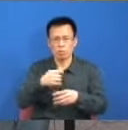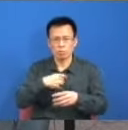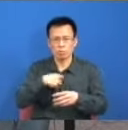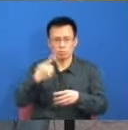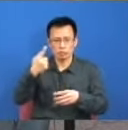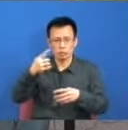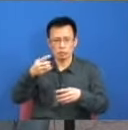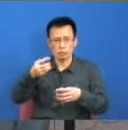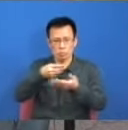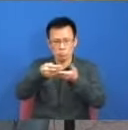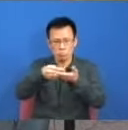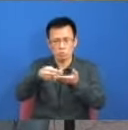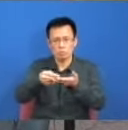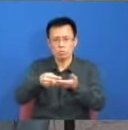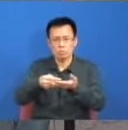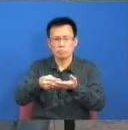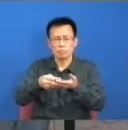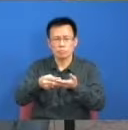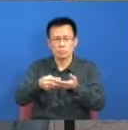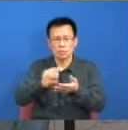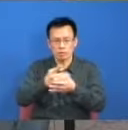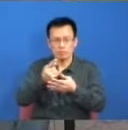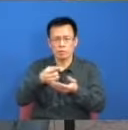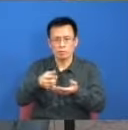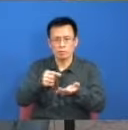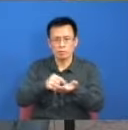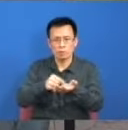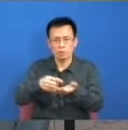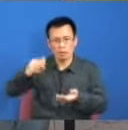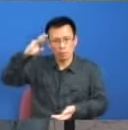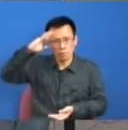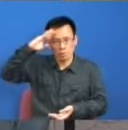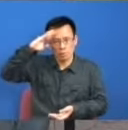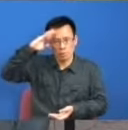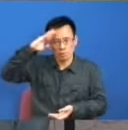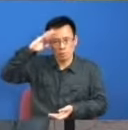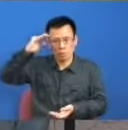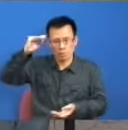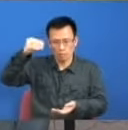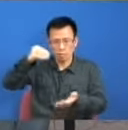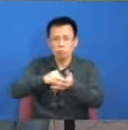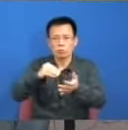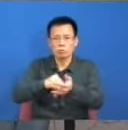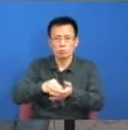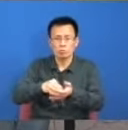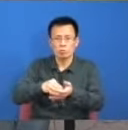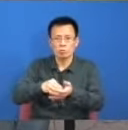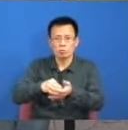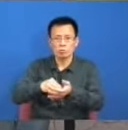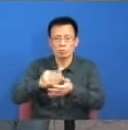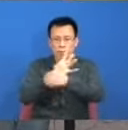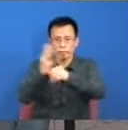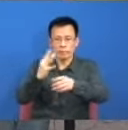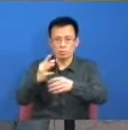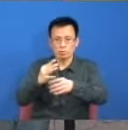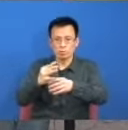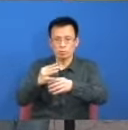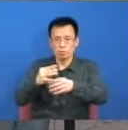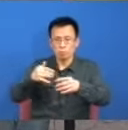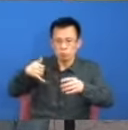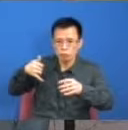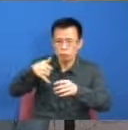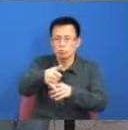到嗰個位嘅時候，因為點解咧？你喺個警察，我哋一到場五分鐘之內衝入人群度衝擊你嗰個